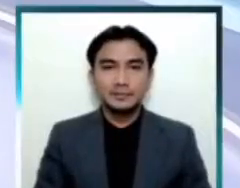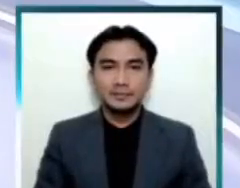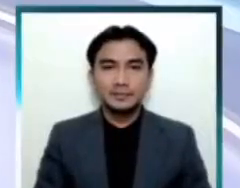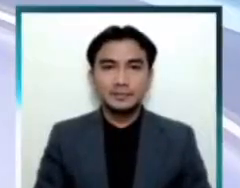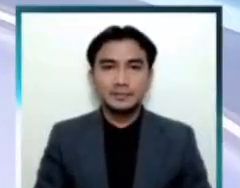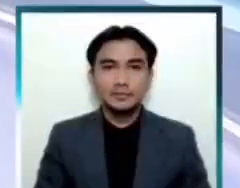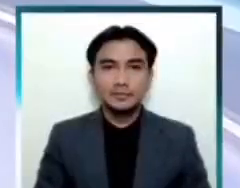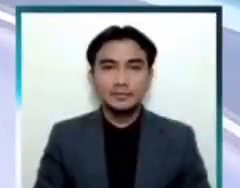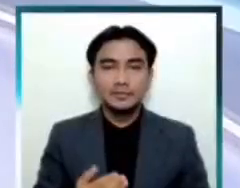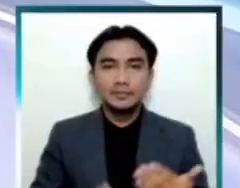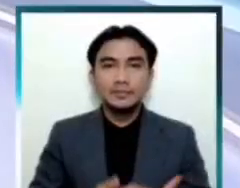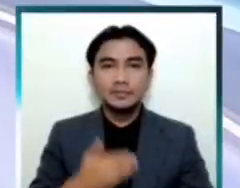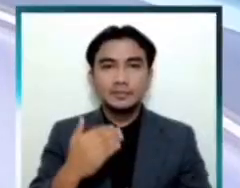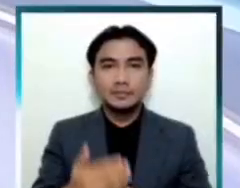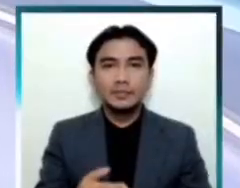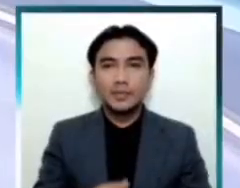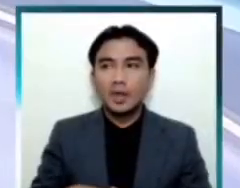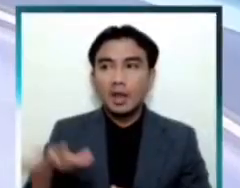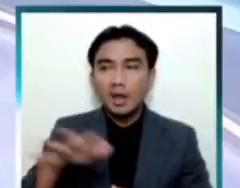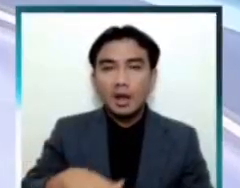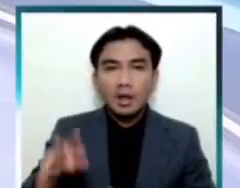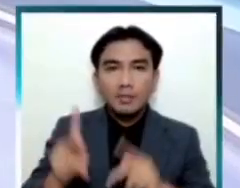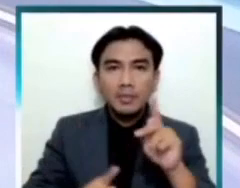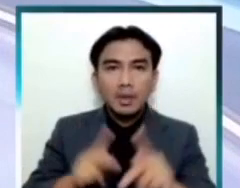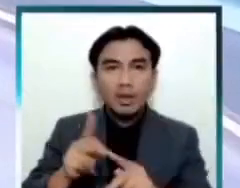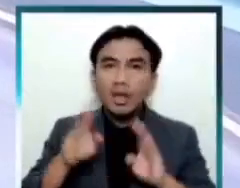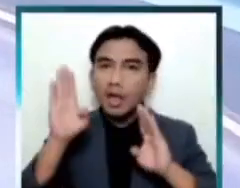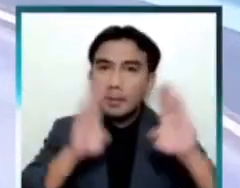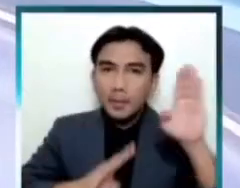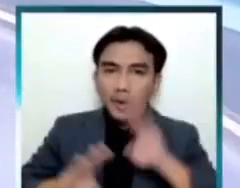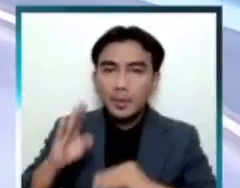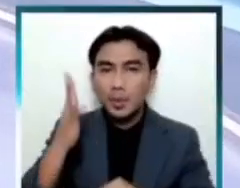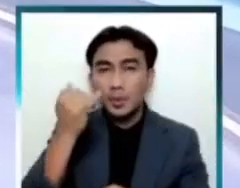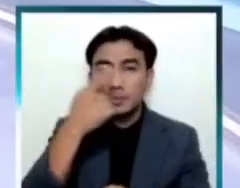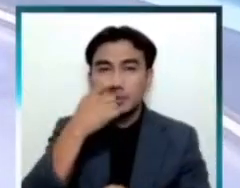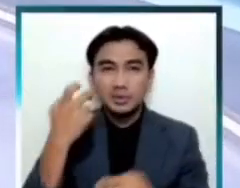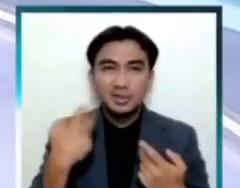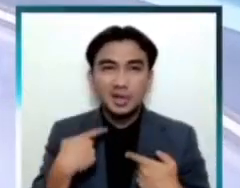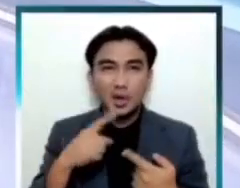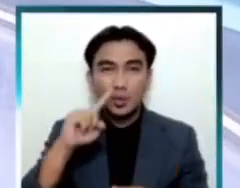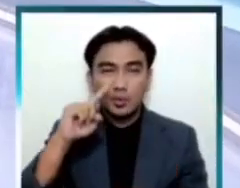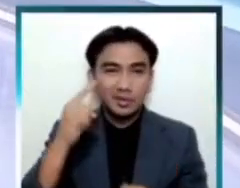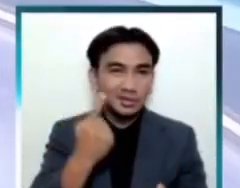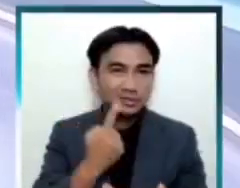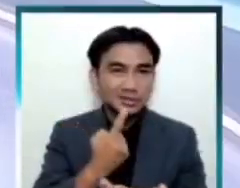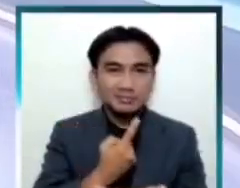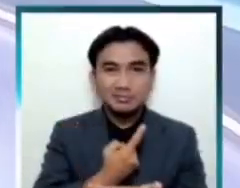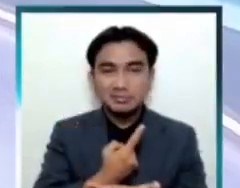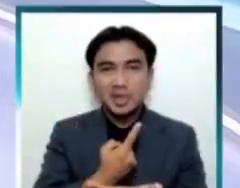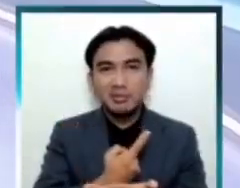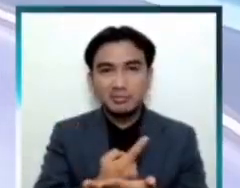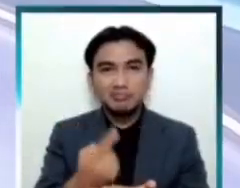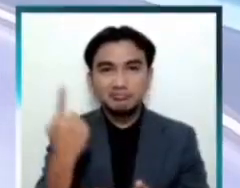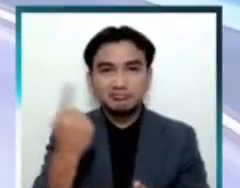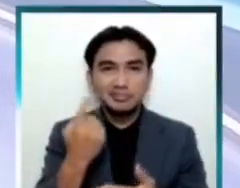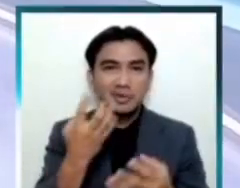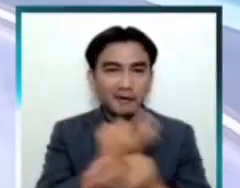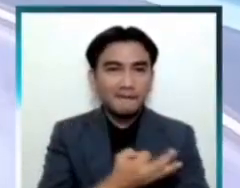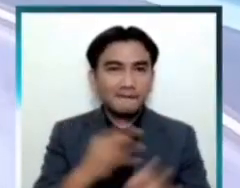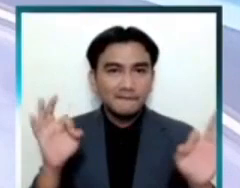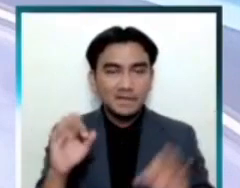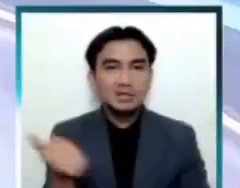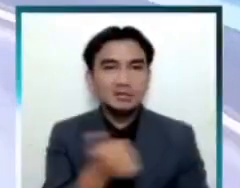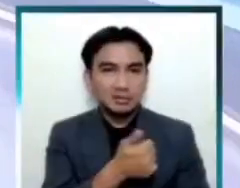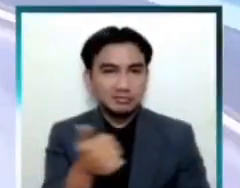Problemado ang ilang commuter dahil mahigit isang linggo na lang ang libreng sakay sa MRT-3 at ilang jeep. Ayon sa pamunuan ng